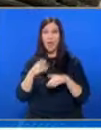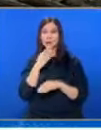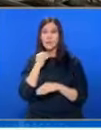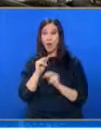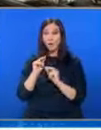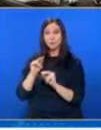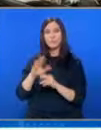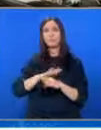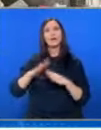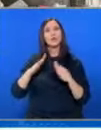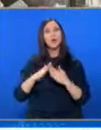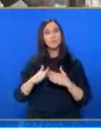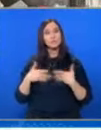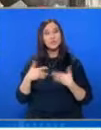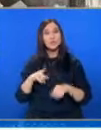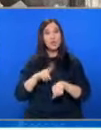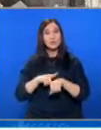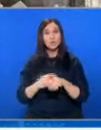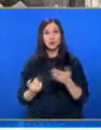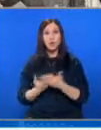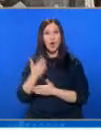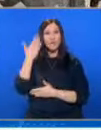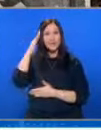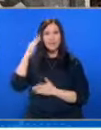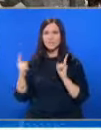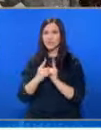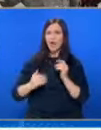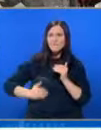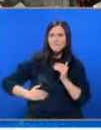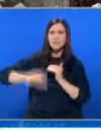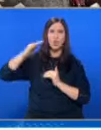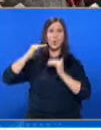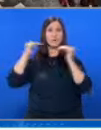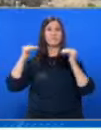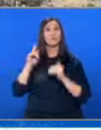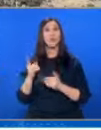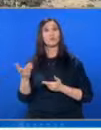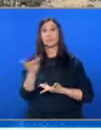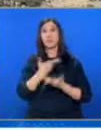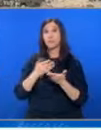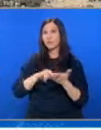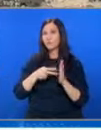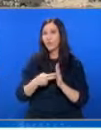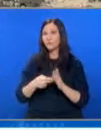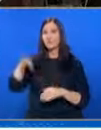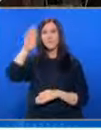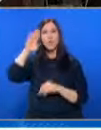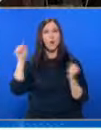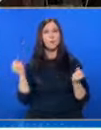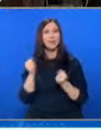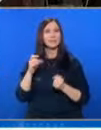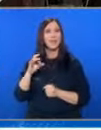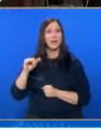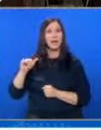Израел е уведомил Белия дом, че иска да насрочи нова дата за срещата на високо равнище, на която да бъдат обсъдени плановете за военна операция в